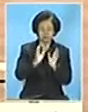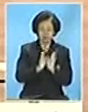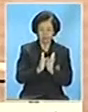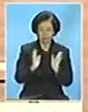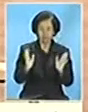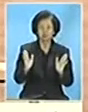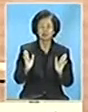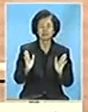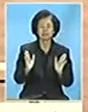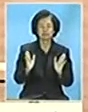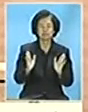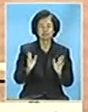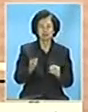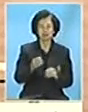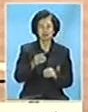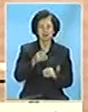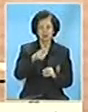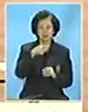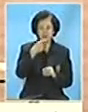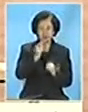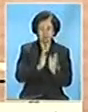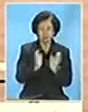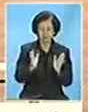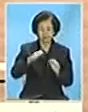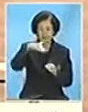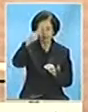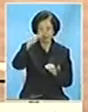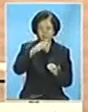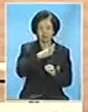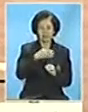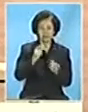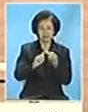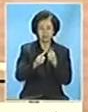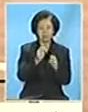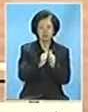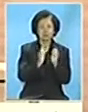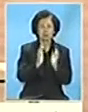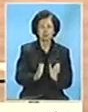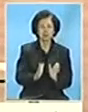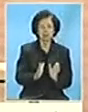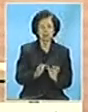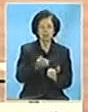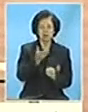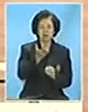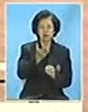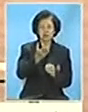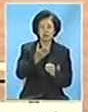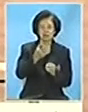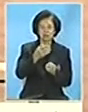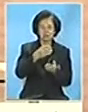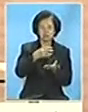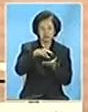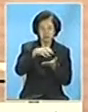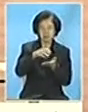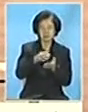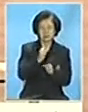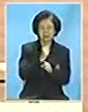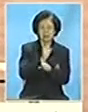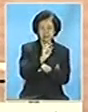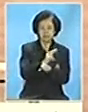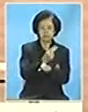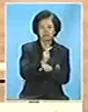ะขออนุญาตกล่าวขอบคุณพี่และเพื่อนทุกท่านแล้วผมขอกราบเรียนยืนยันอีกครั้งหนึ่งครับว่าจะทำหน้า